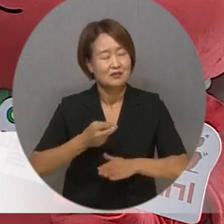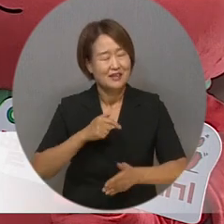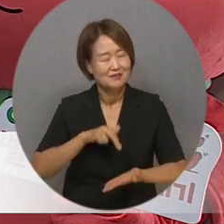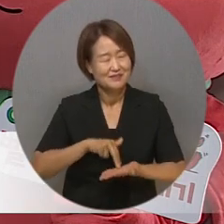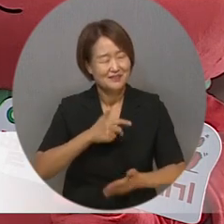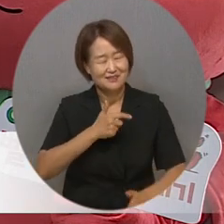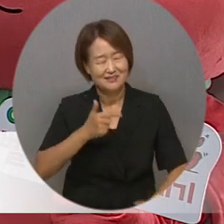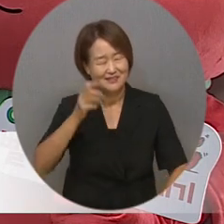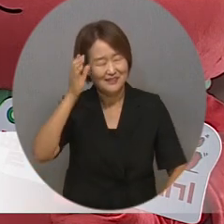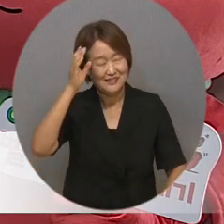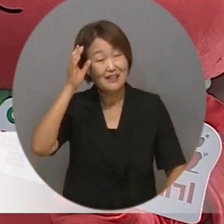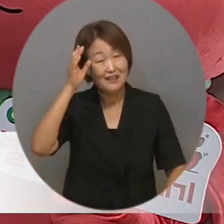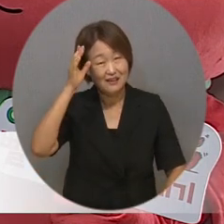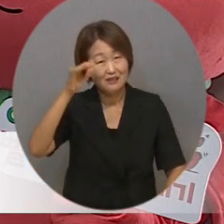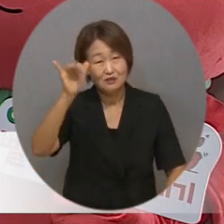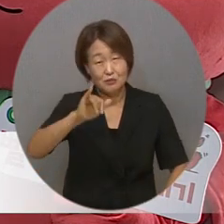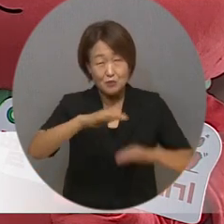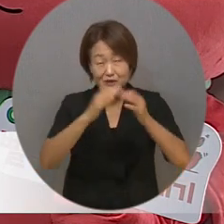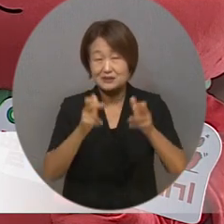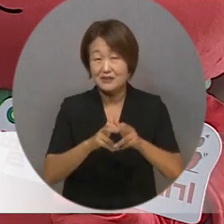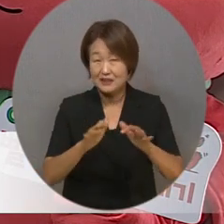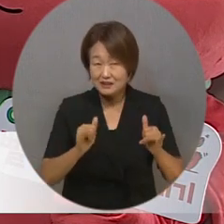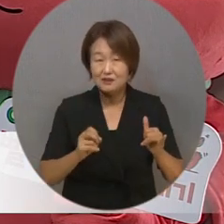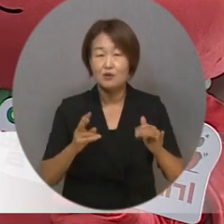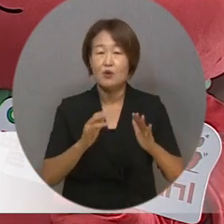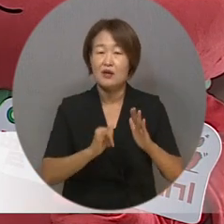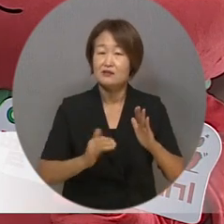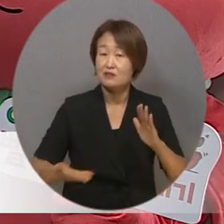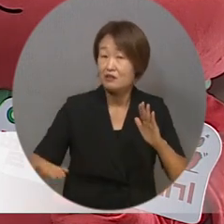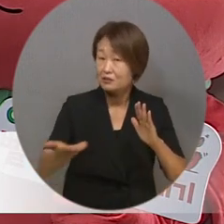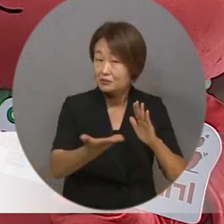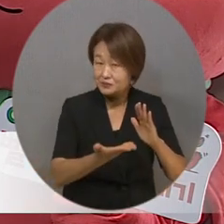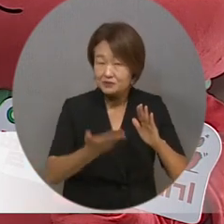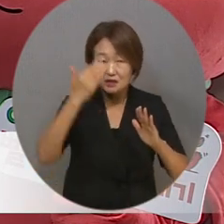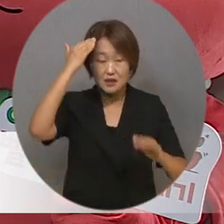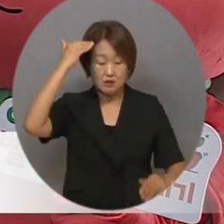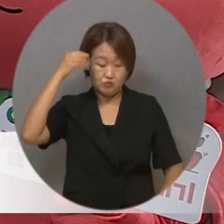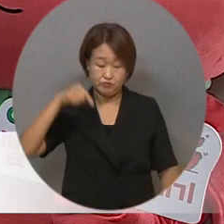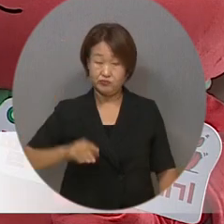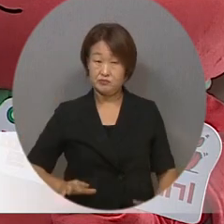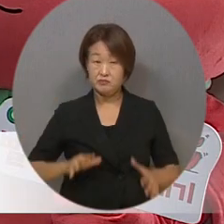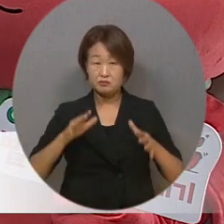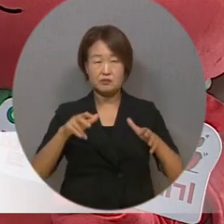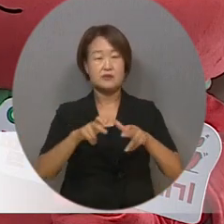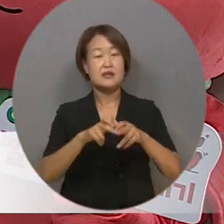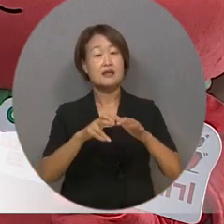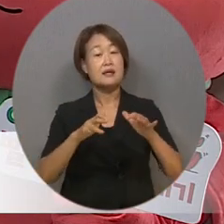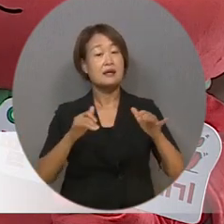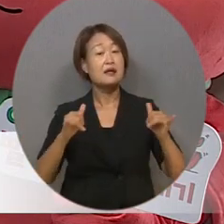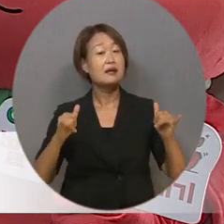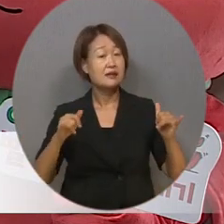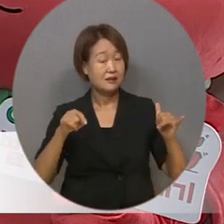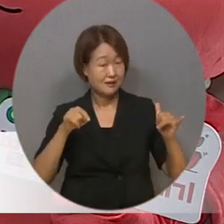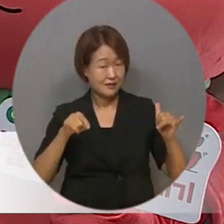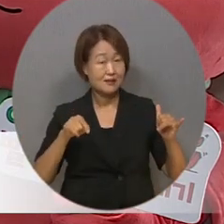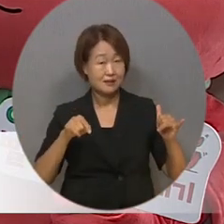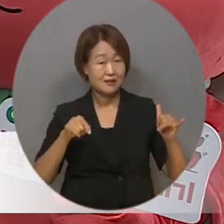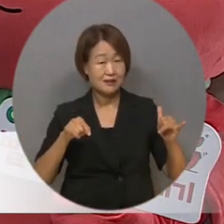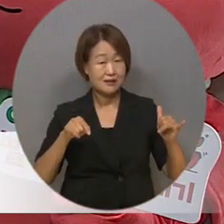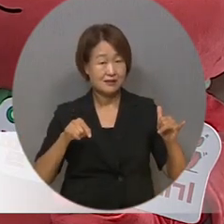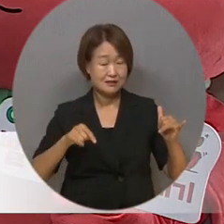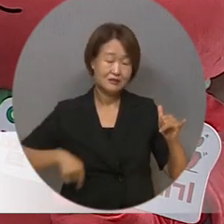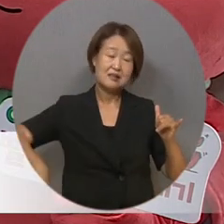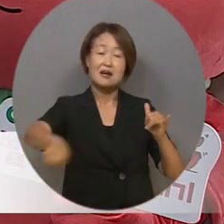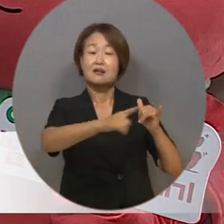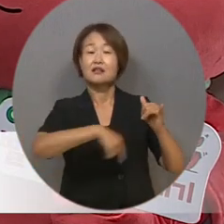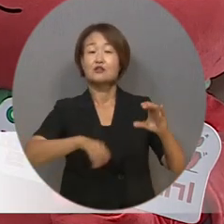됩니다. 전국 모든 장애인과 가족 여러분께서도 우리나라가 세계장애계의 중심 역할을 하게